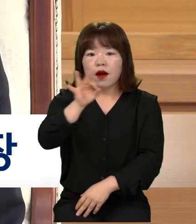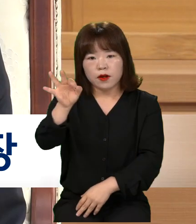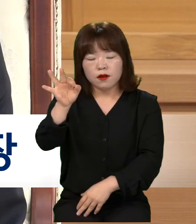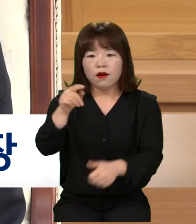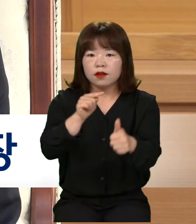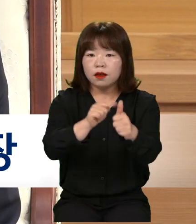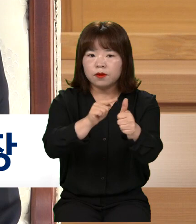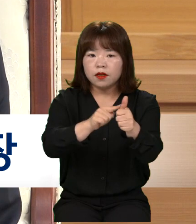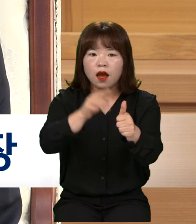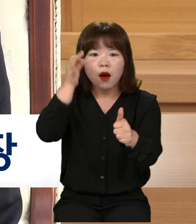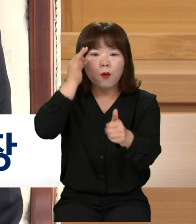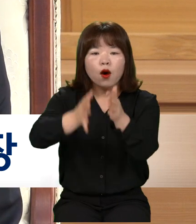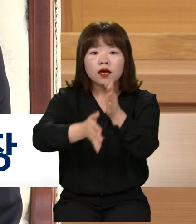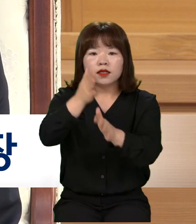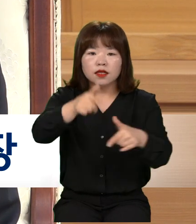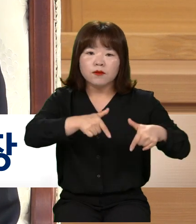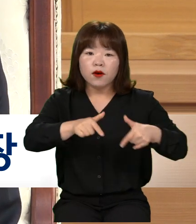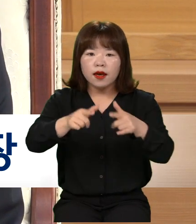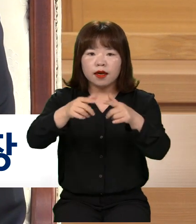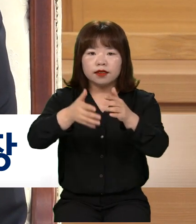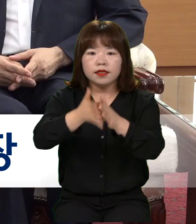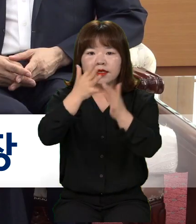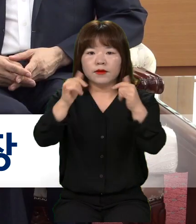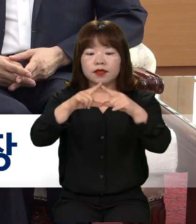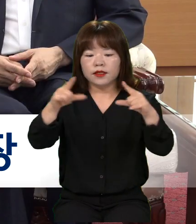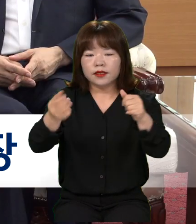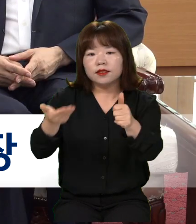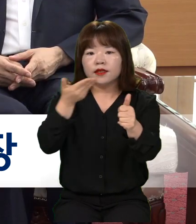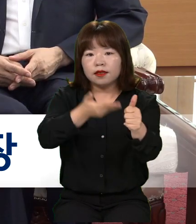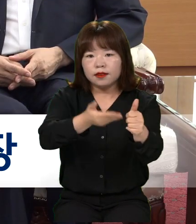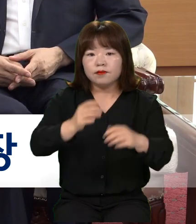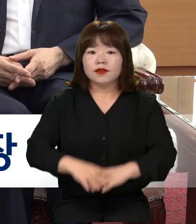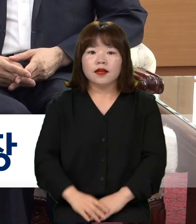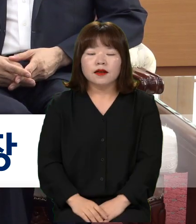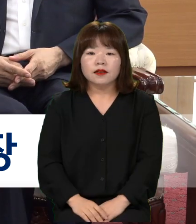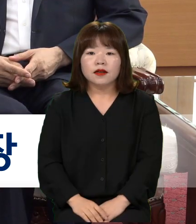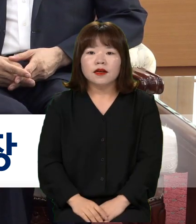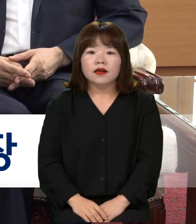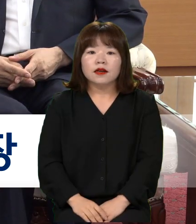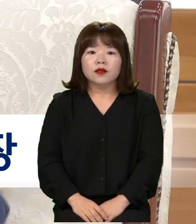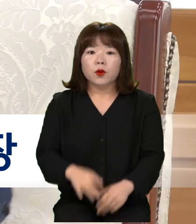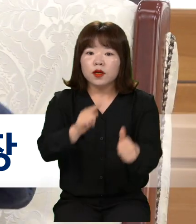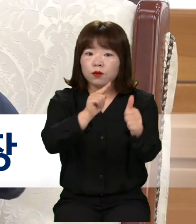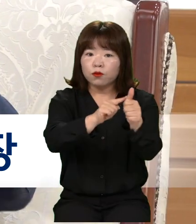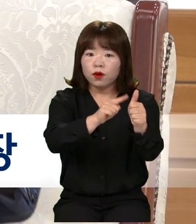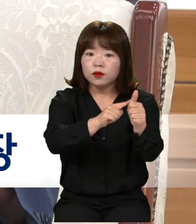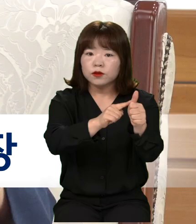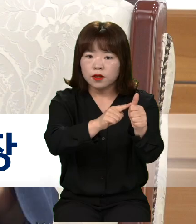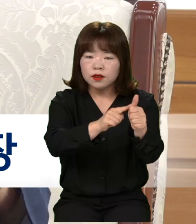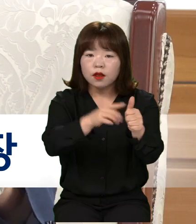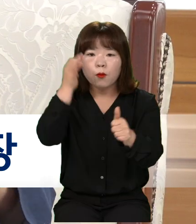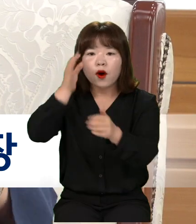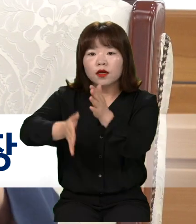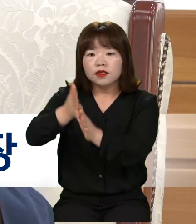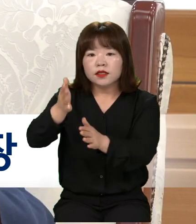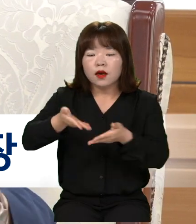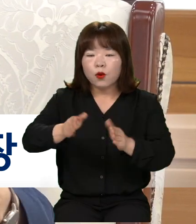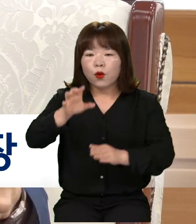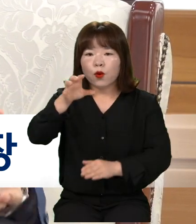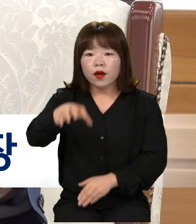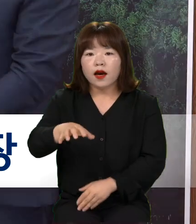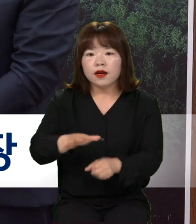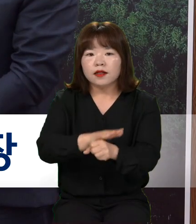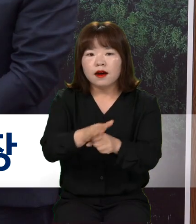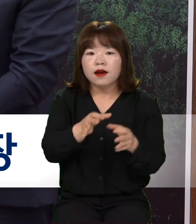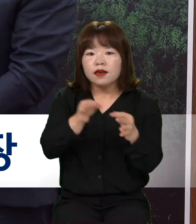공로를 인정하며 김무환 총장에게 포항시 명예 시민증을 전달했습니다 한편 이날 김무환 총장은